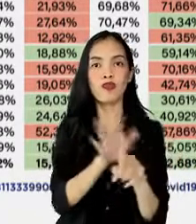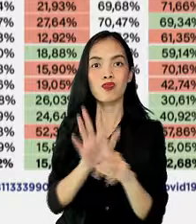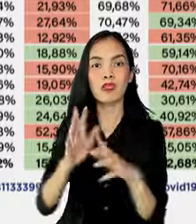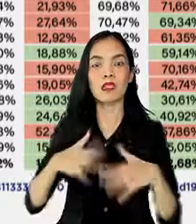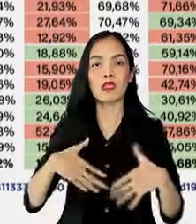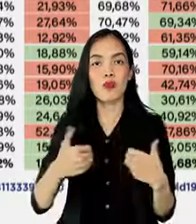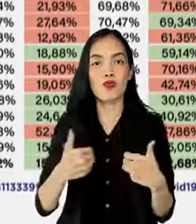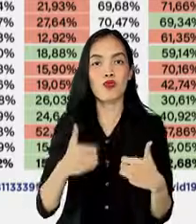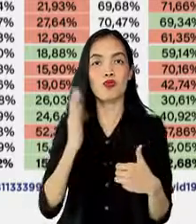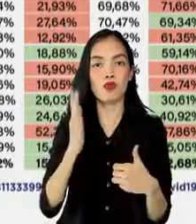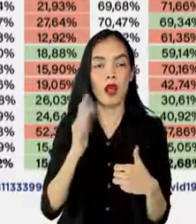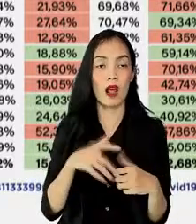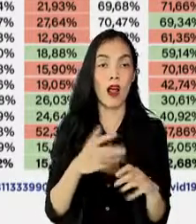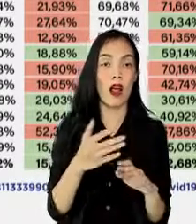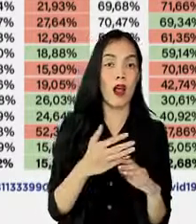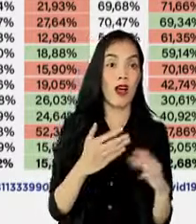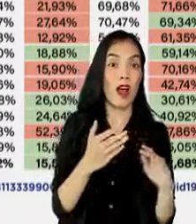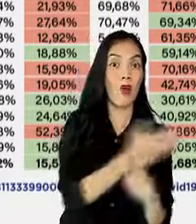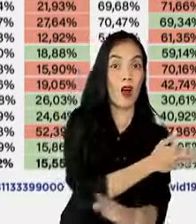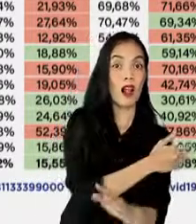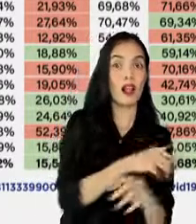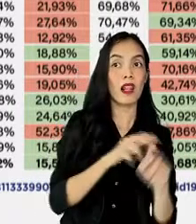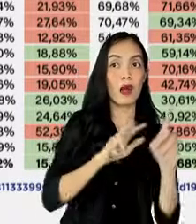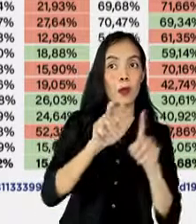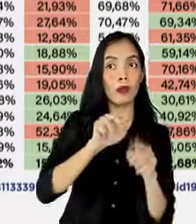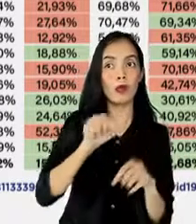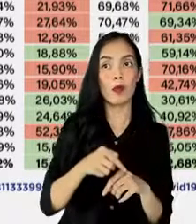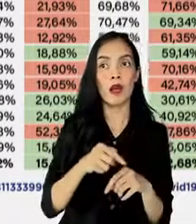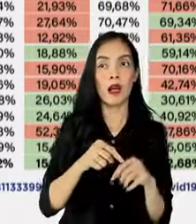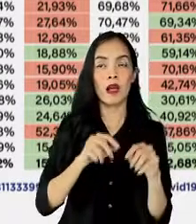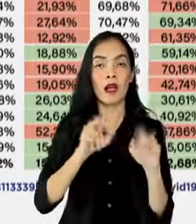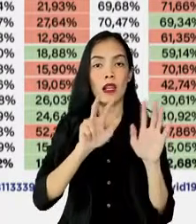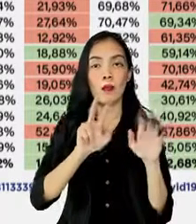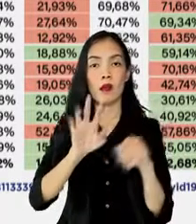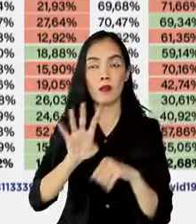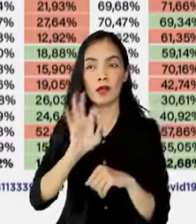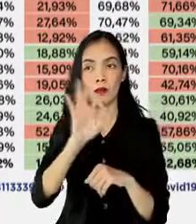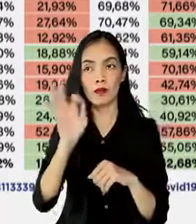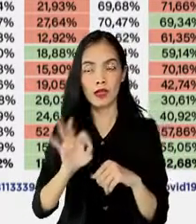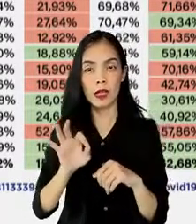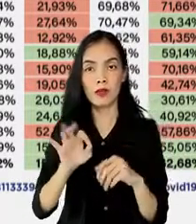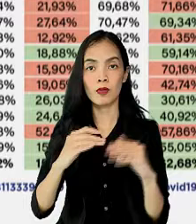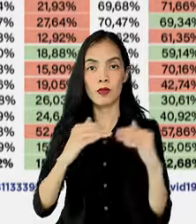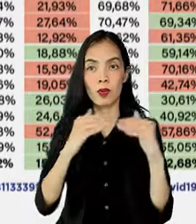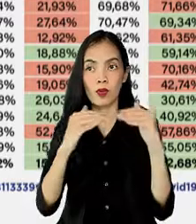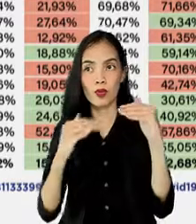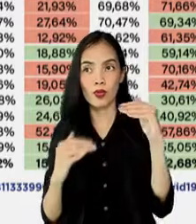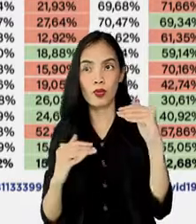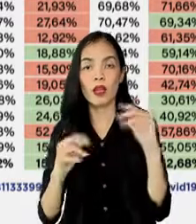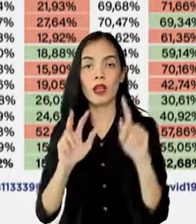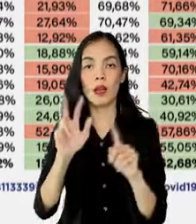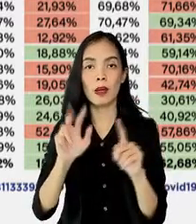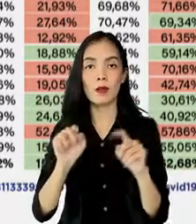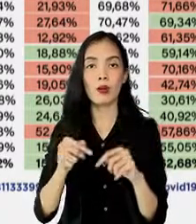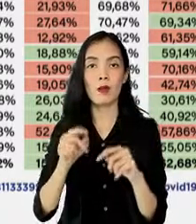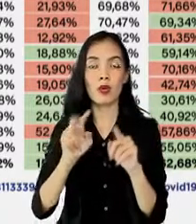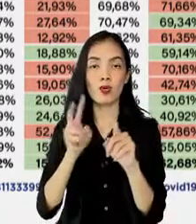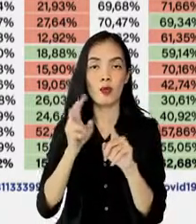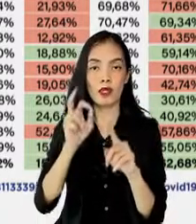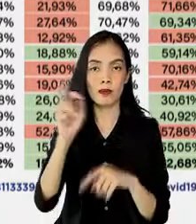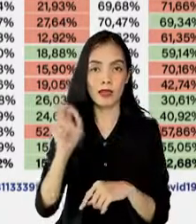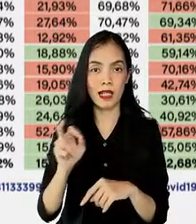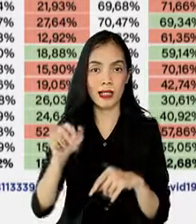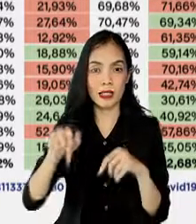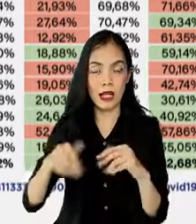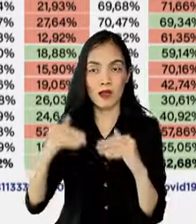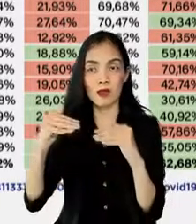mencapai 18,8 puluh empat persen menjadi 18,2 belas persen dan terus turun